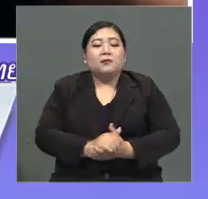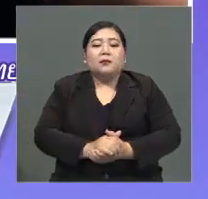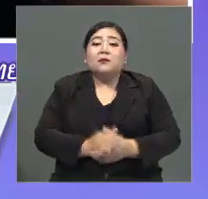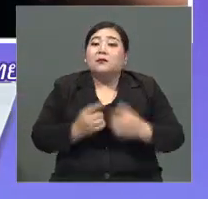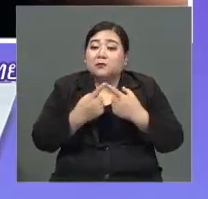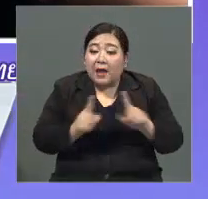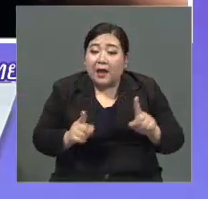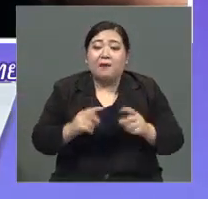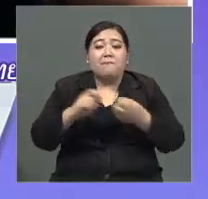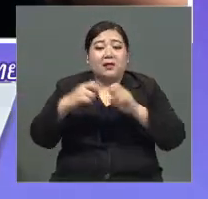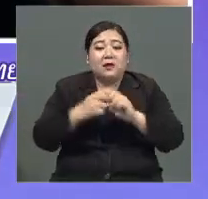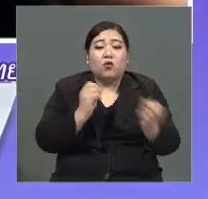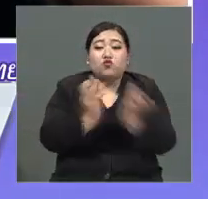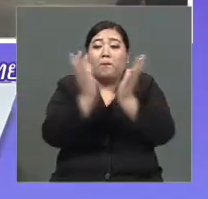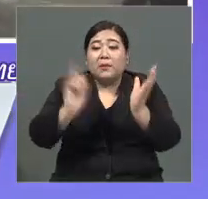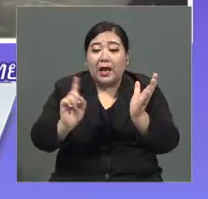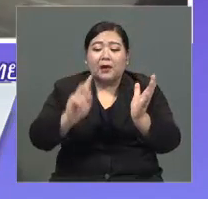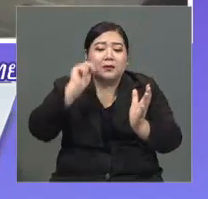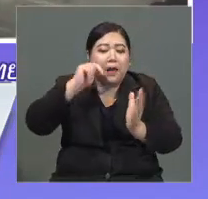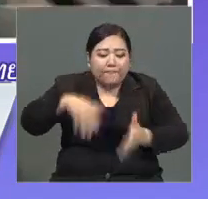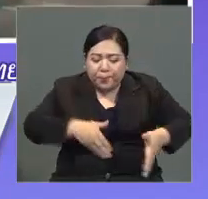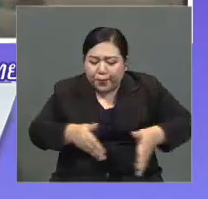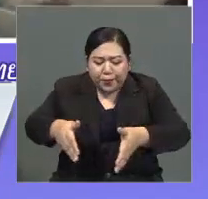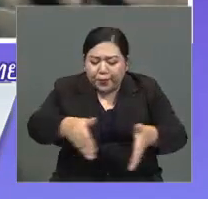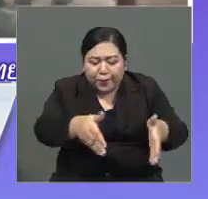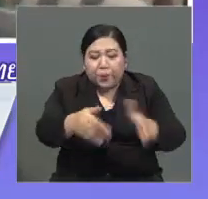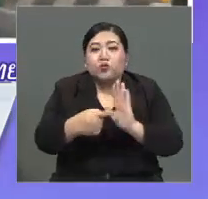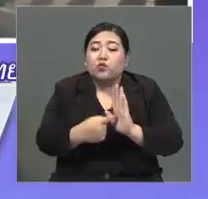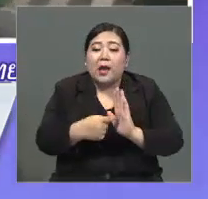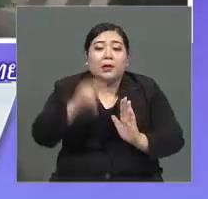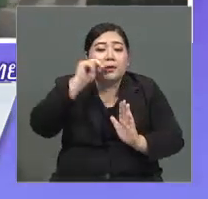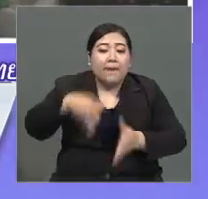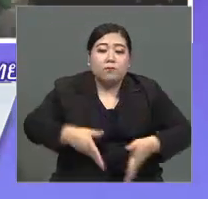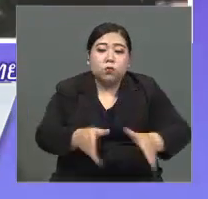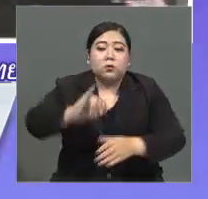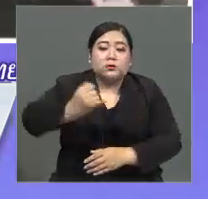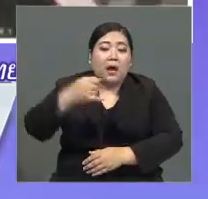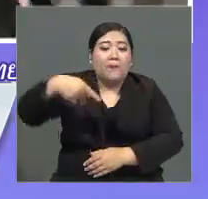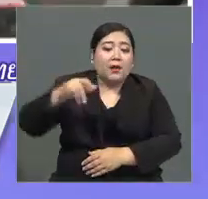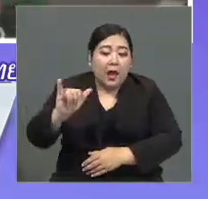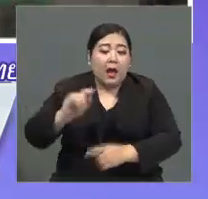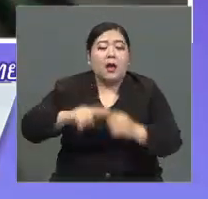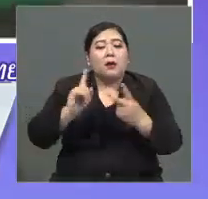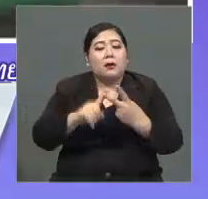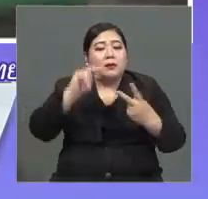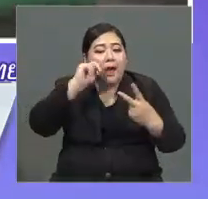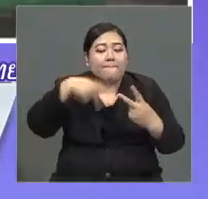ตับถไม social